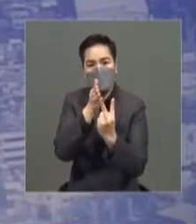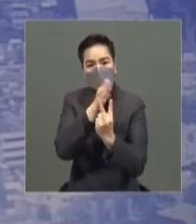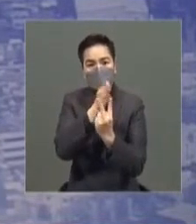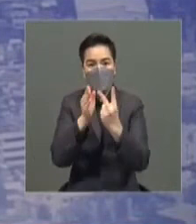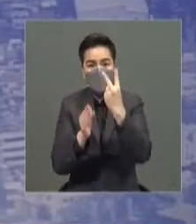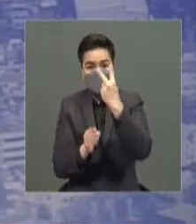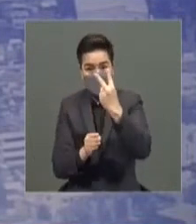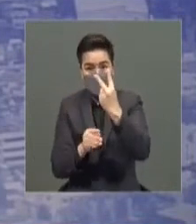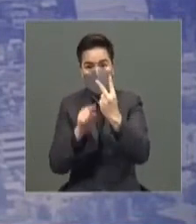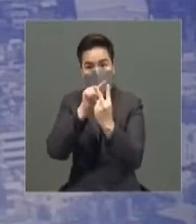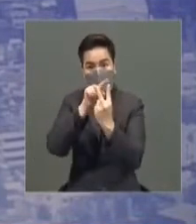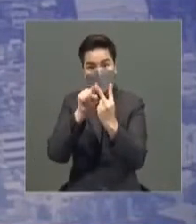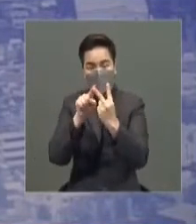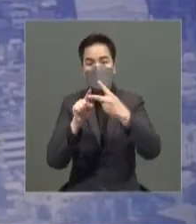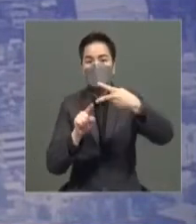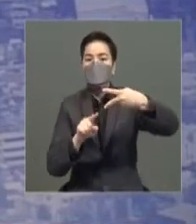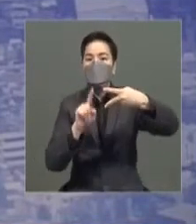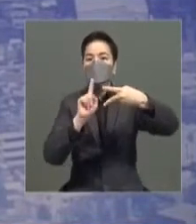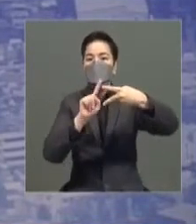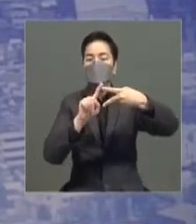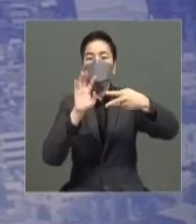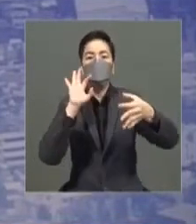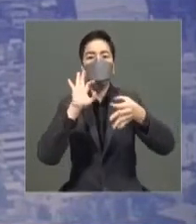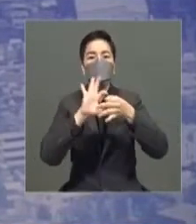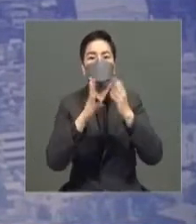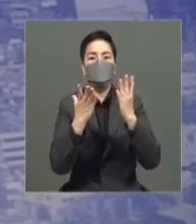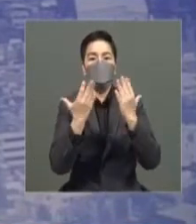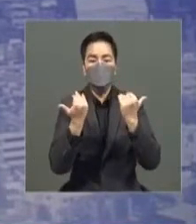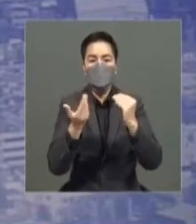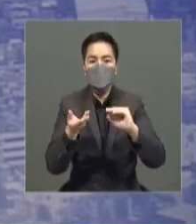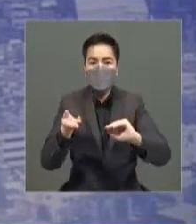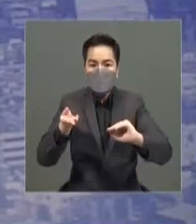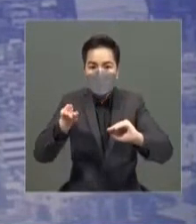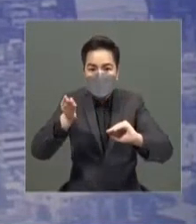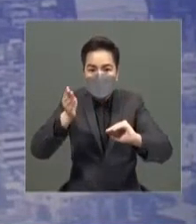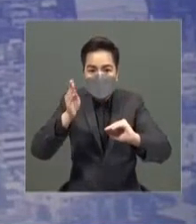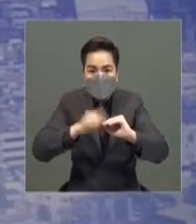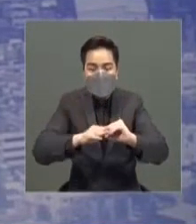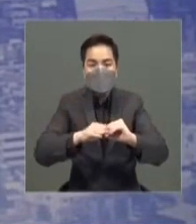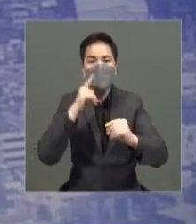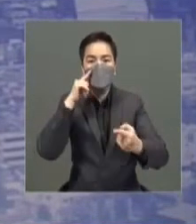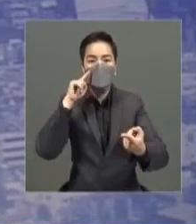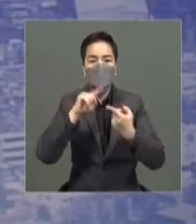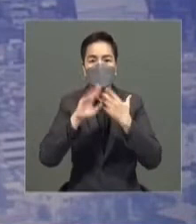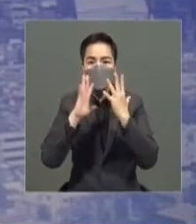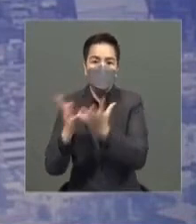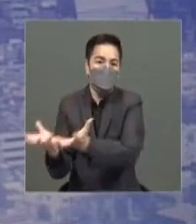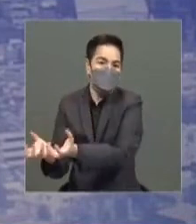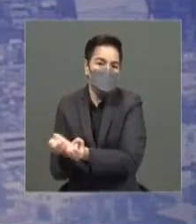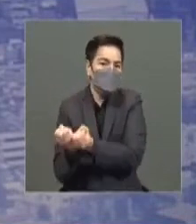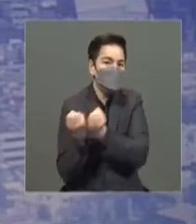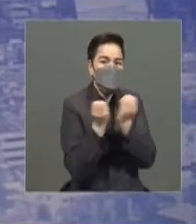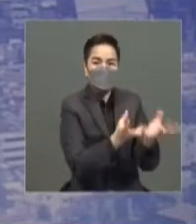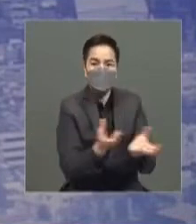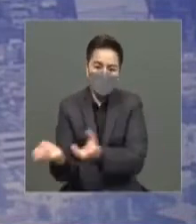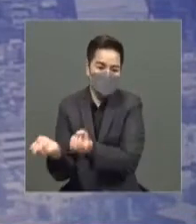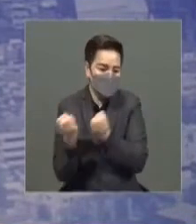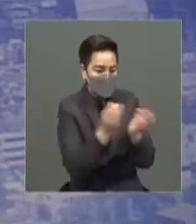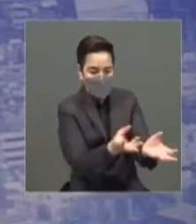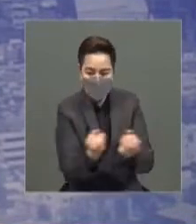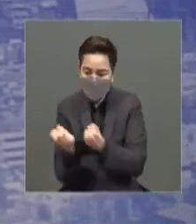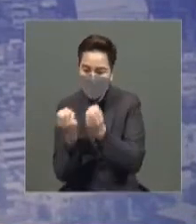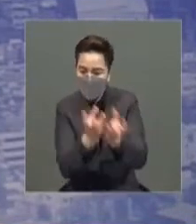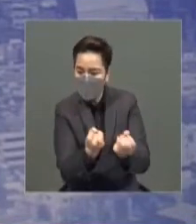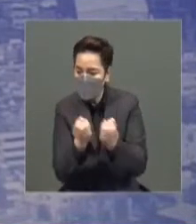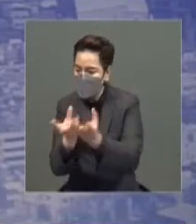ะอันแรกนะคะก็คือในแง่ของการเพิ่มศักยภาพในการขนผู้ป่วยก็คือเคลื่อนย้ายผู้ป่วย